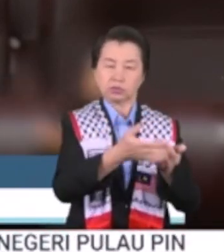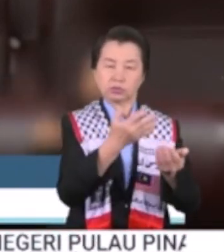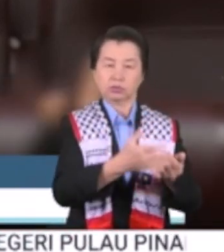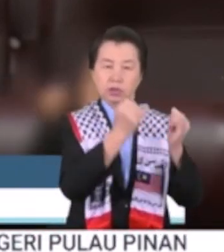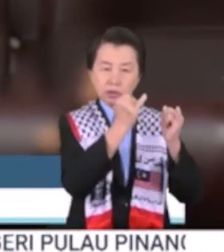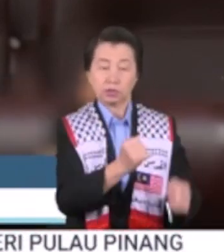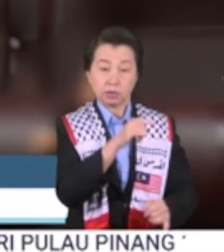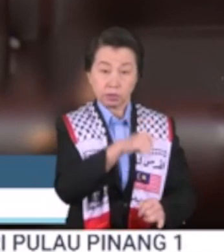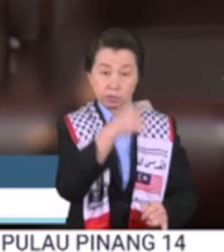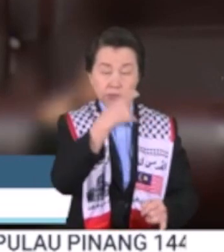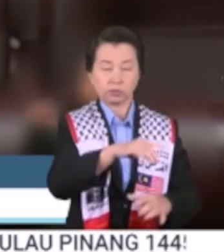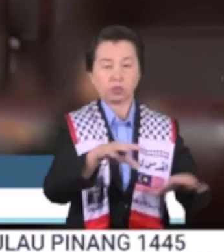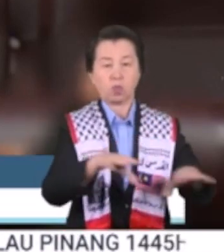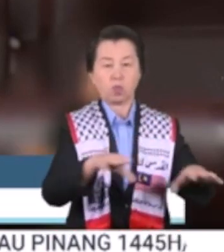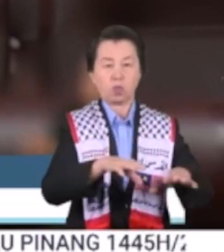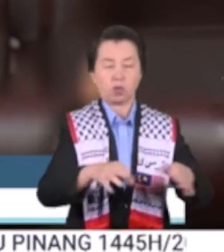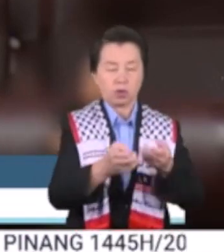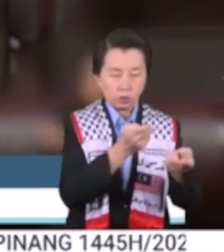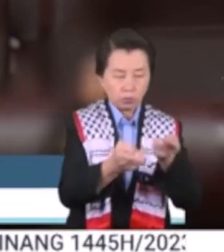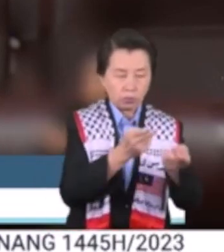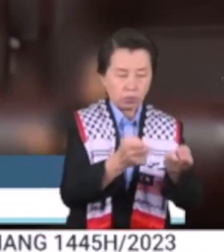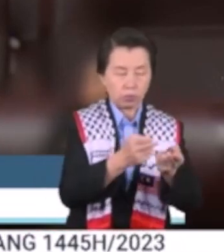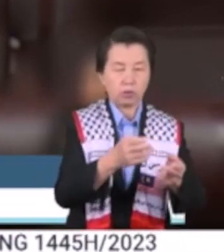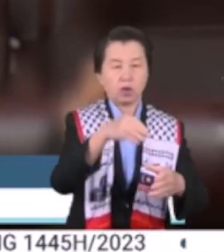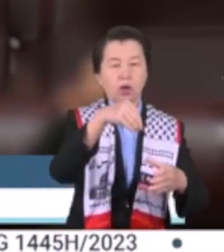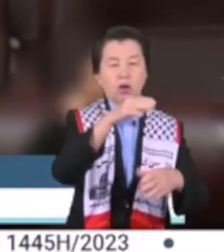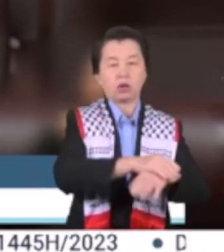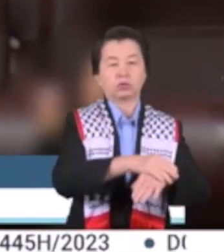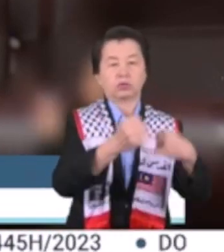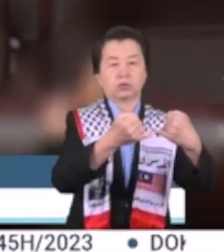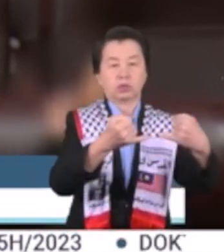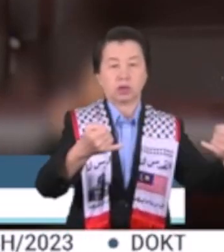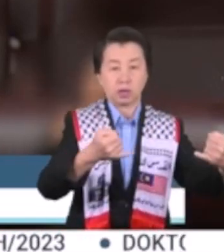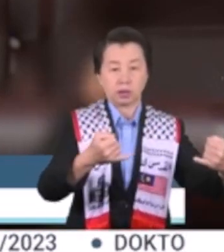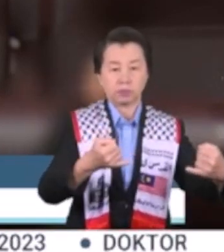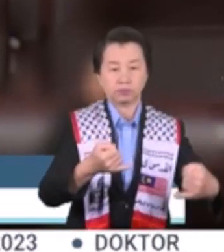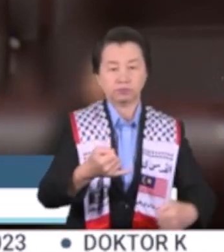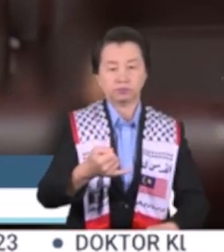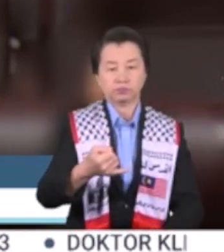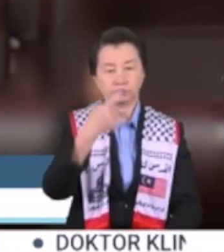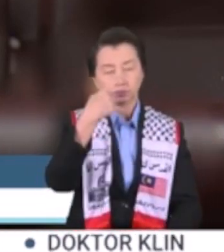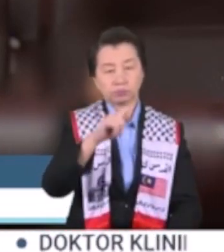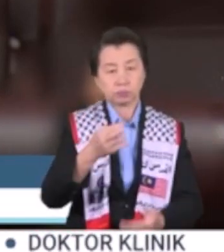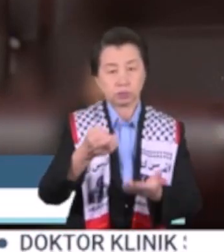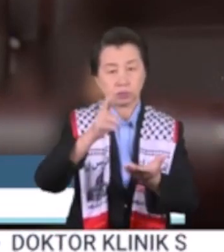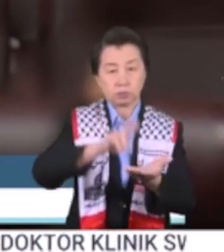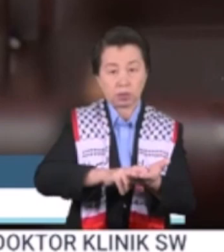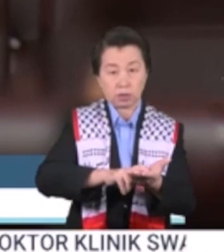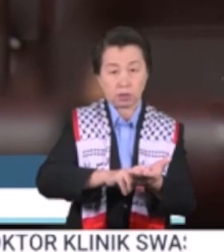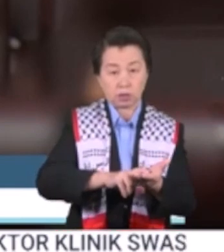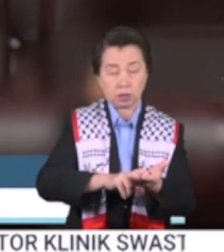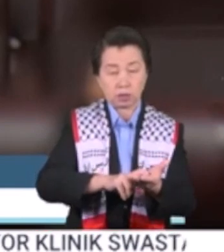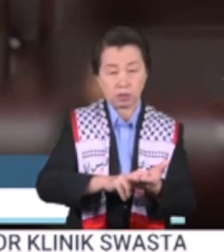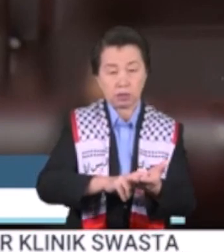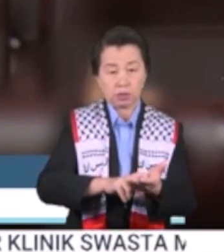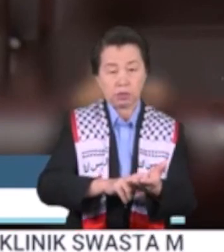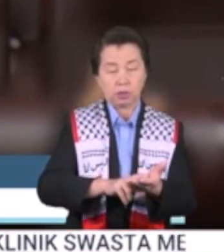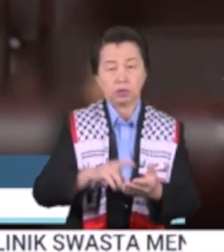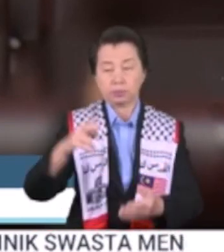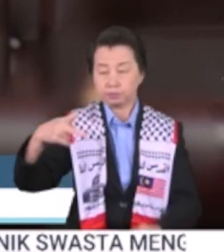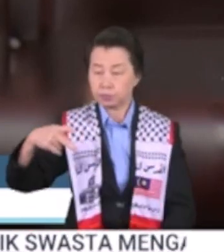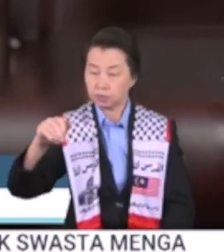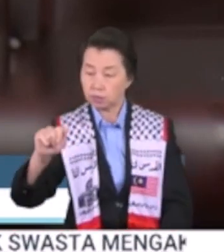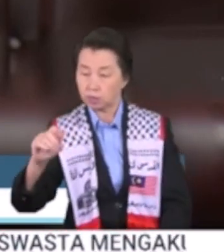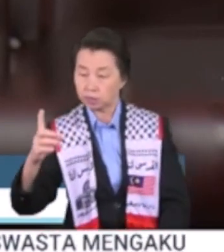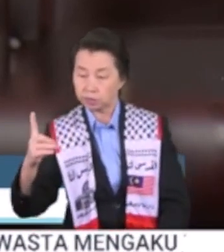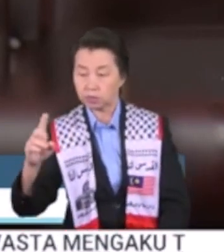individu untuk melaksanakan urusan secara dalam talian bagi pendaftaran di dalam sistem padu